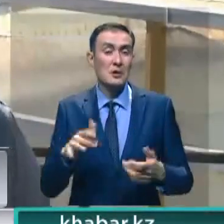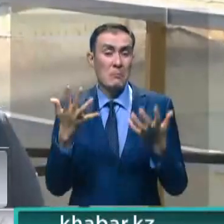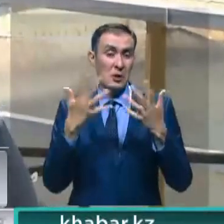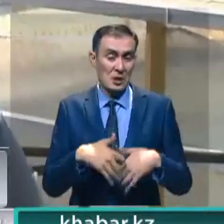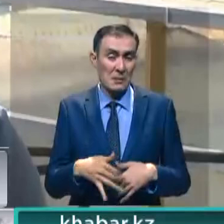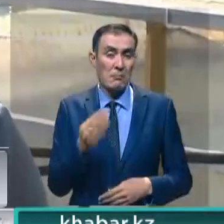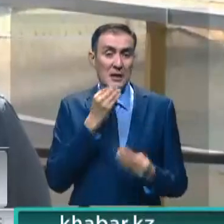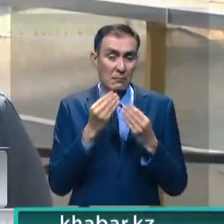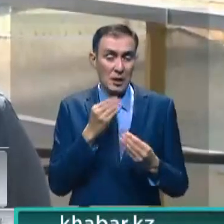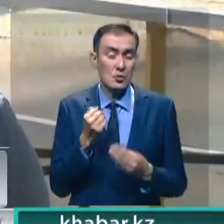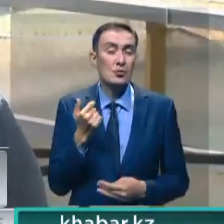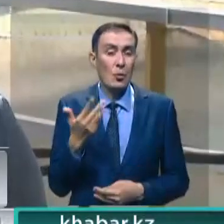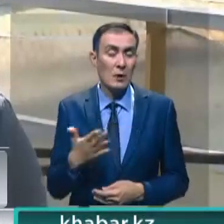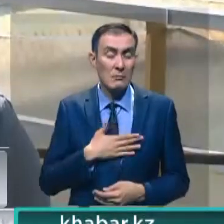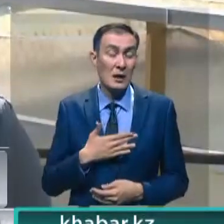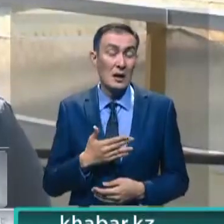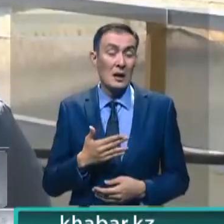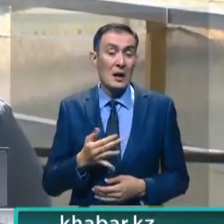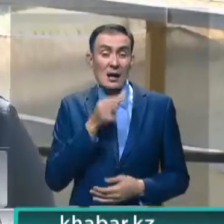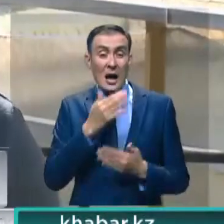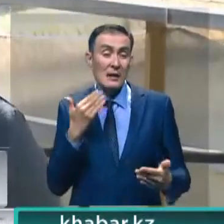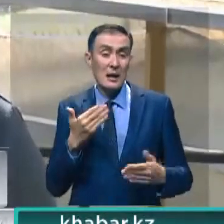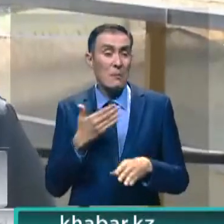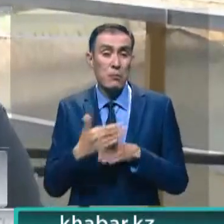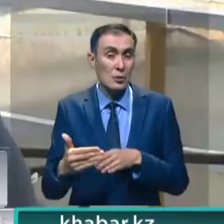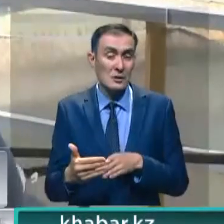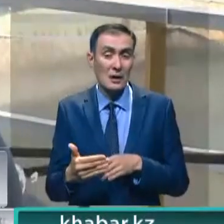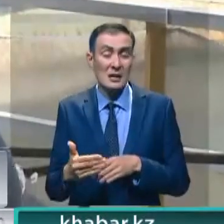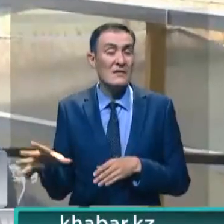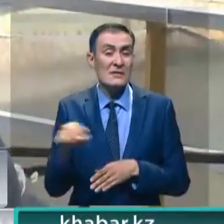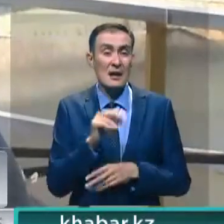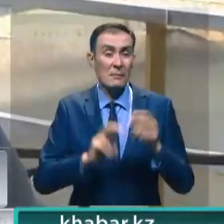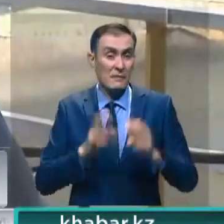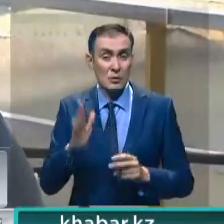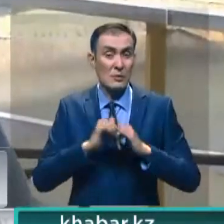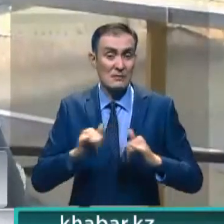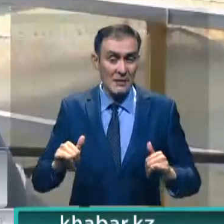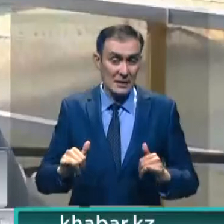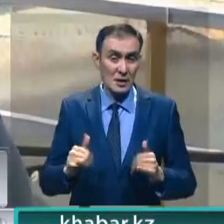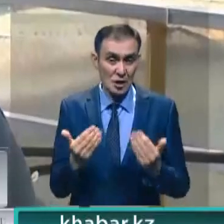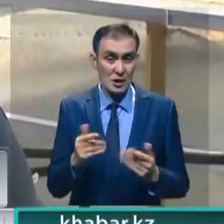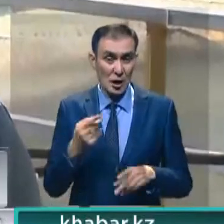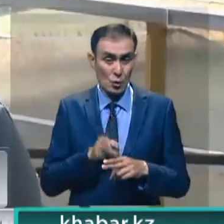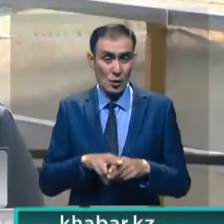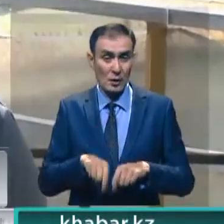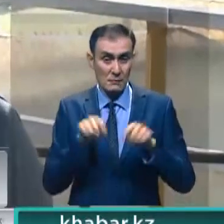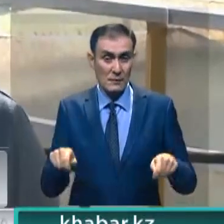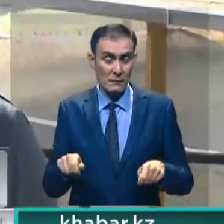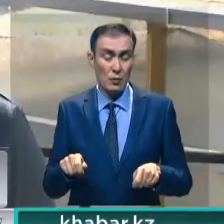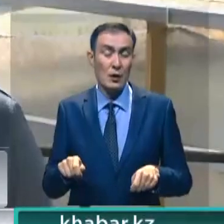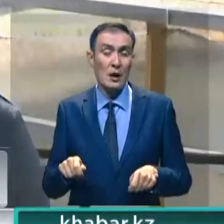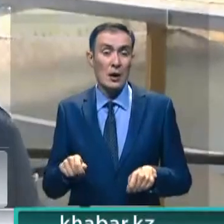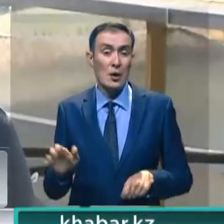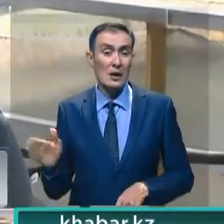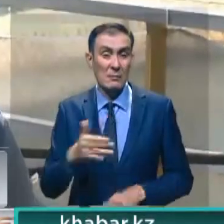там потребление какое. Мы в любом случае рано или поздно, если все предприятия будут развиваться, которые сейчас уже сформированы по аквакультуре,